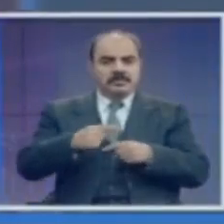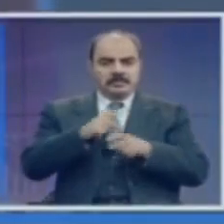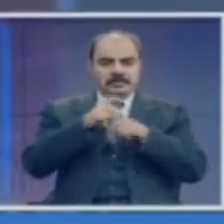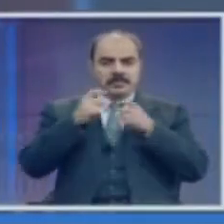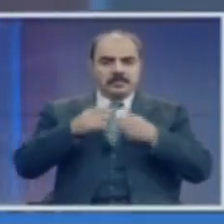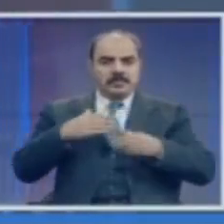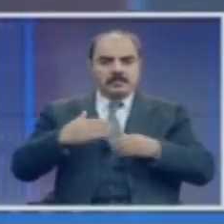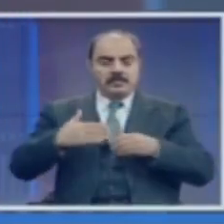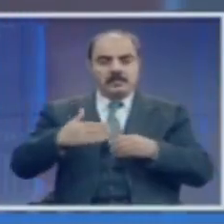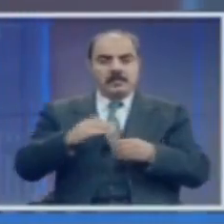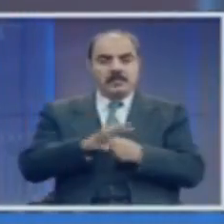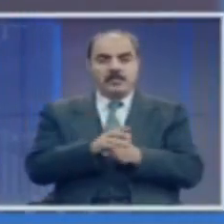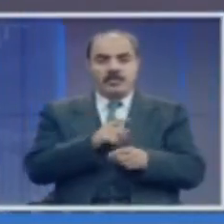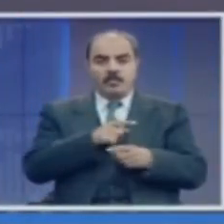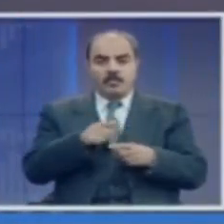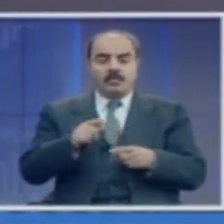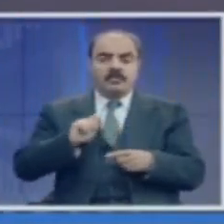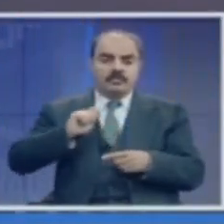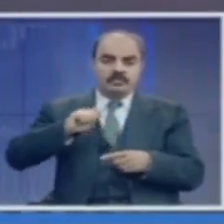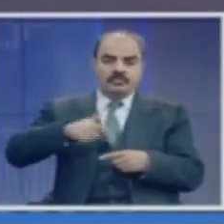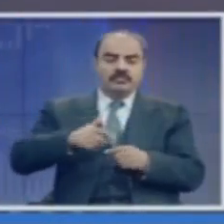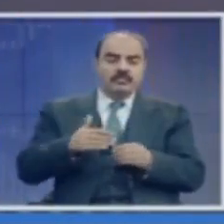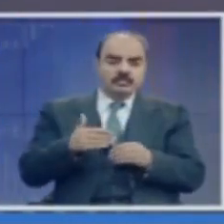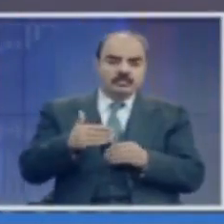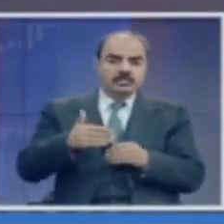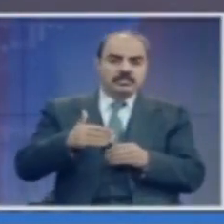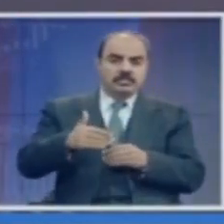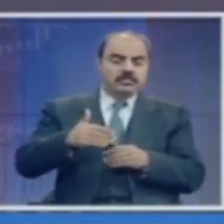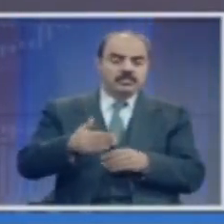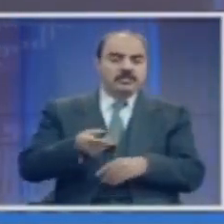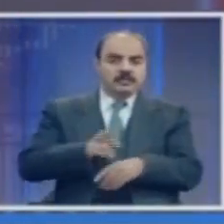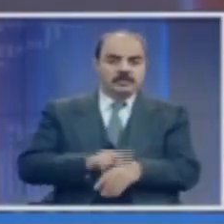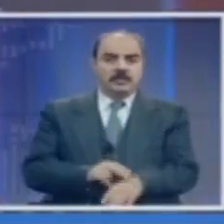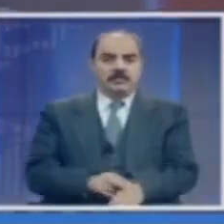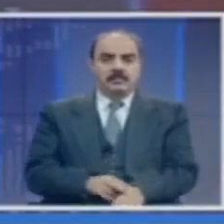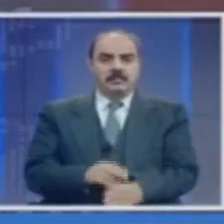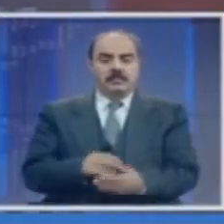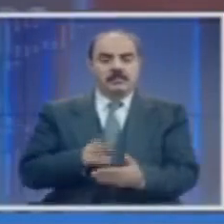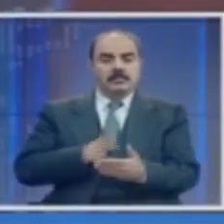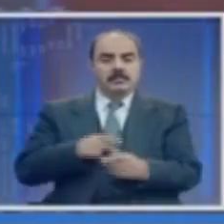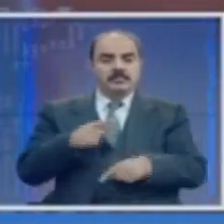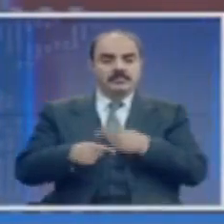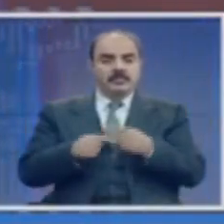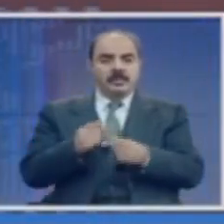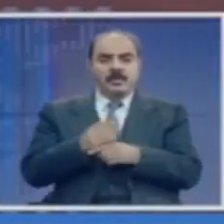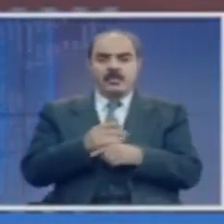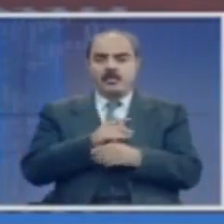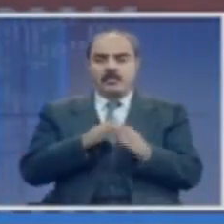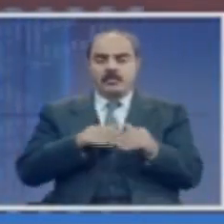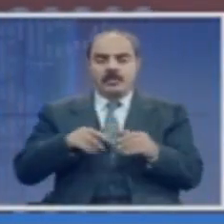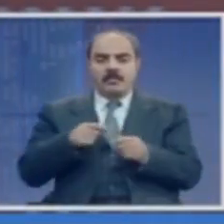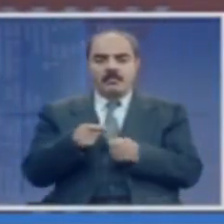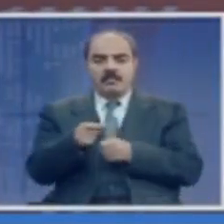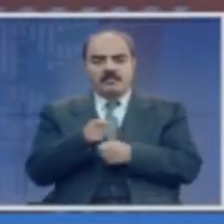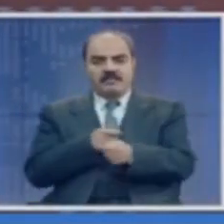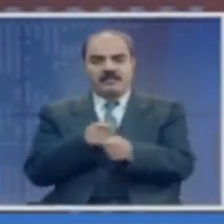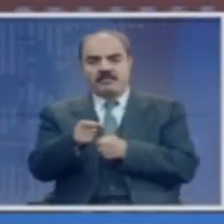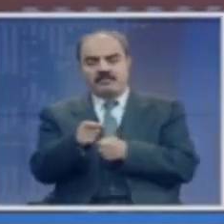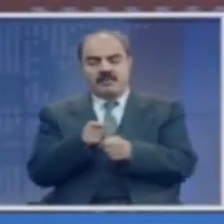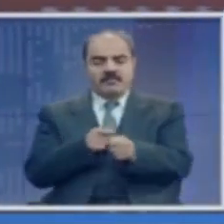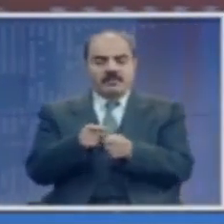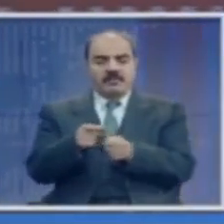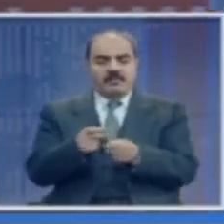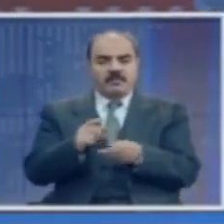بالقرارات الاحترازية لمواجهة تداعيات الجائحة لستة أشهر جديدة. تضمنت القرارات الاستمرار في